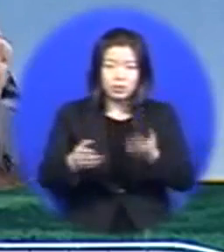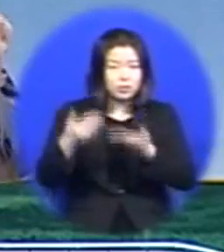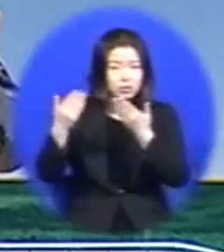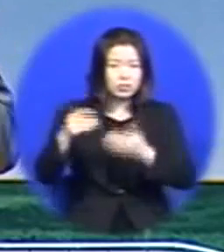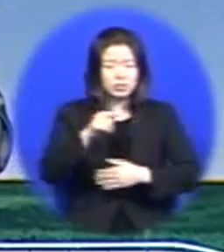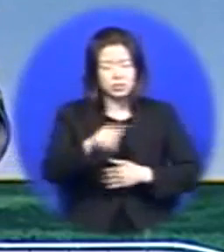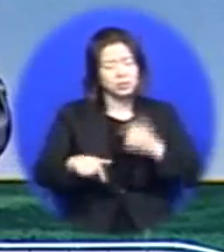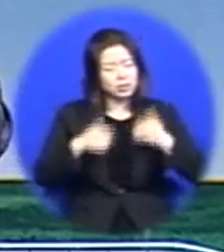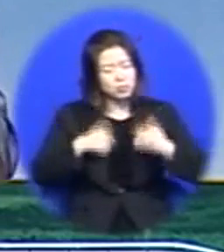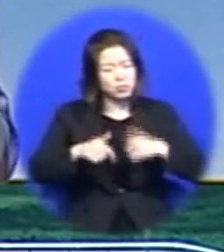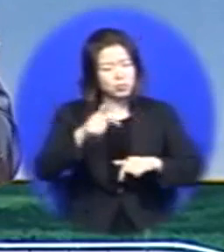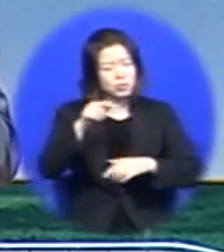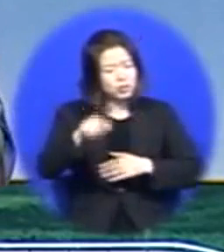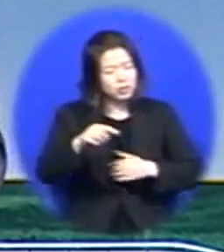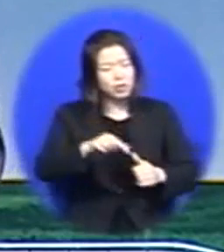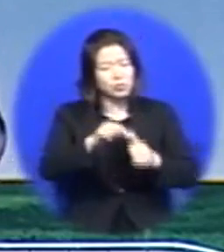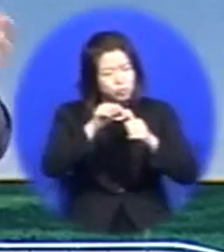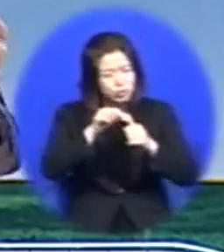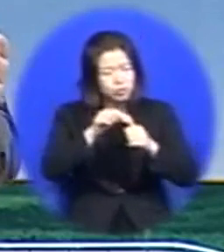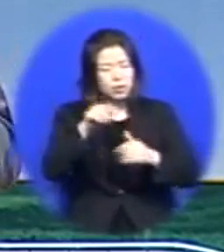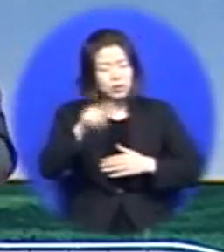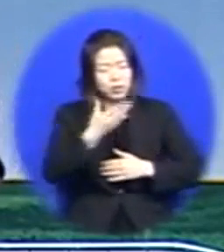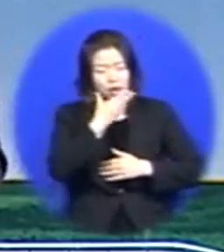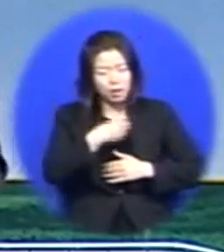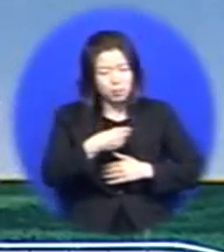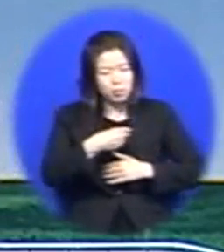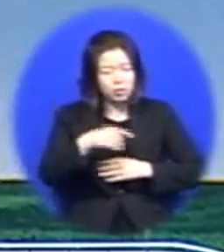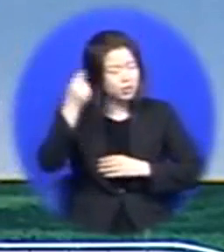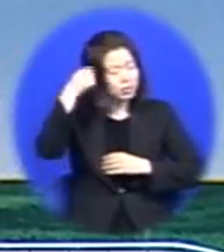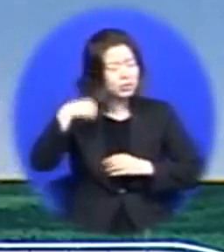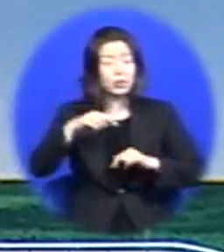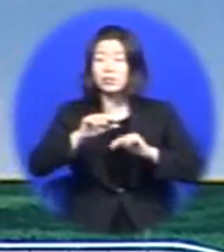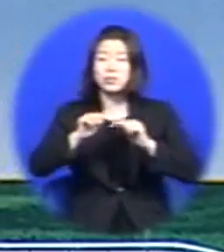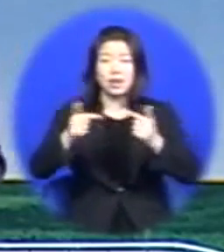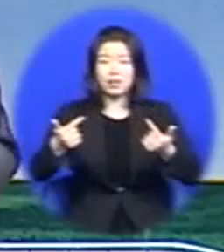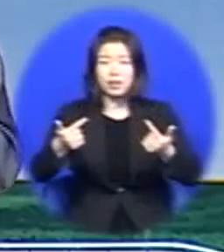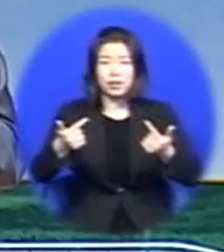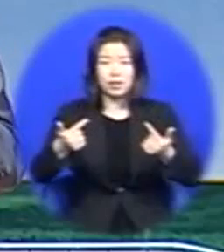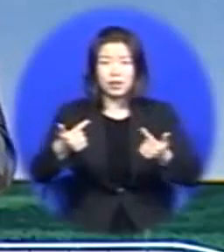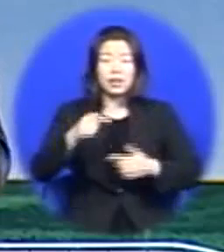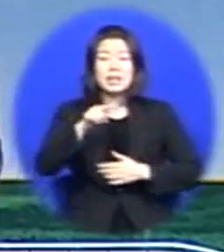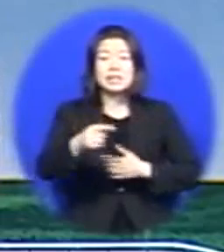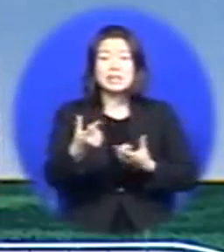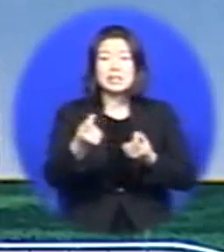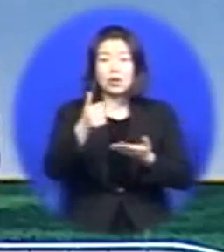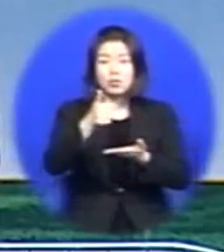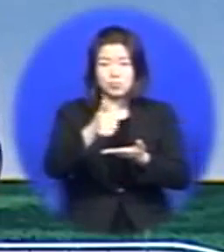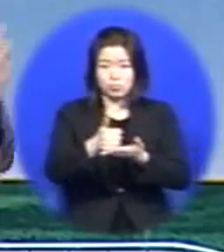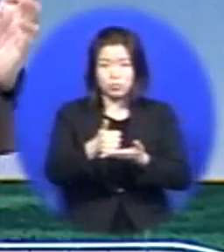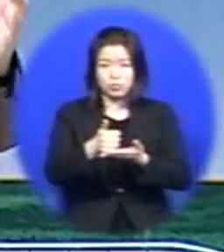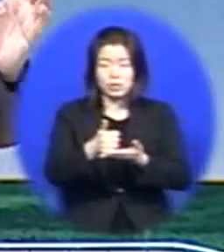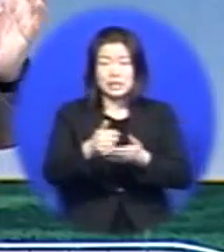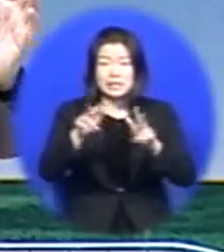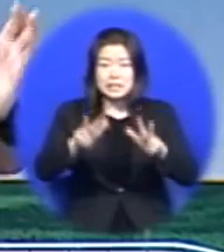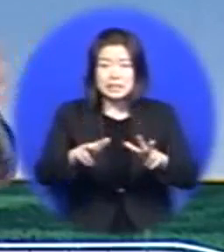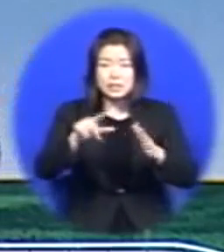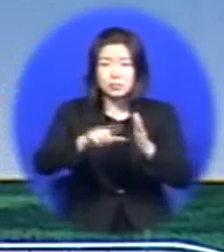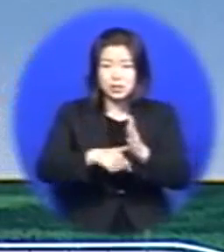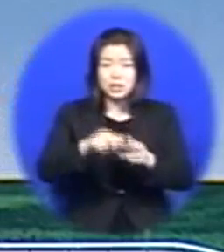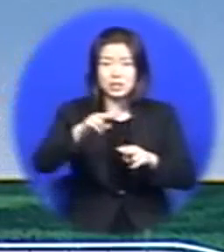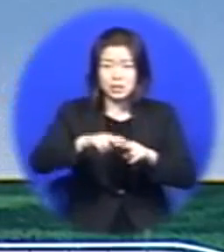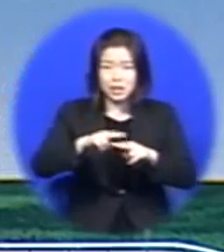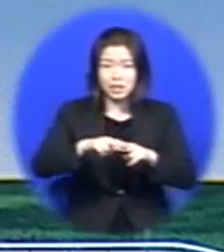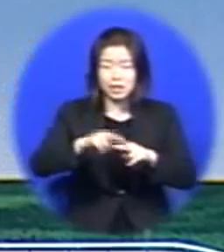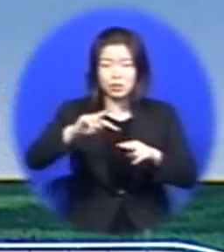그게 기쁨이고 그게 구원이고 그게 행복이라고 느껴지지가 않아. 그런 분들이 지금 이 시간 이